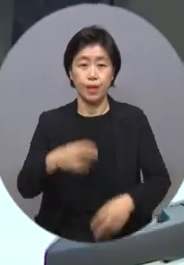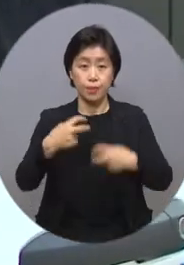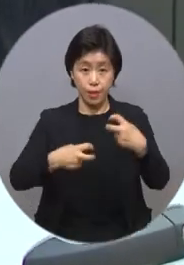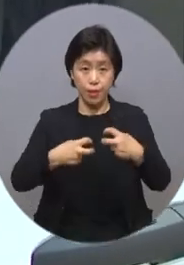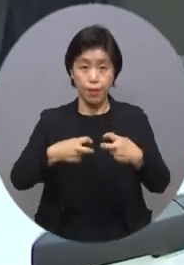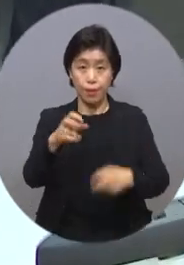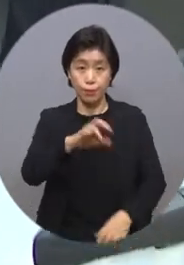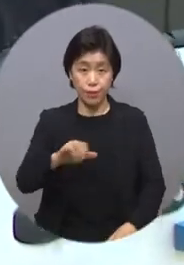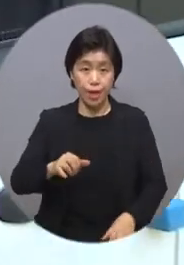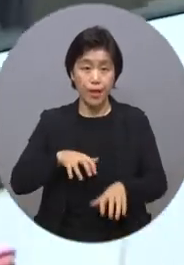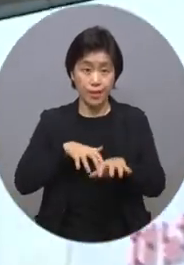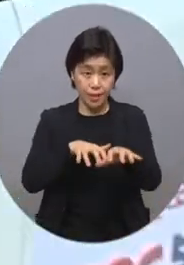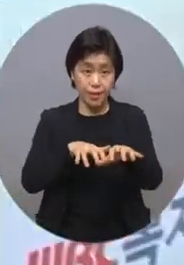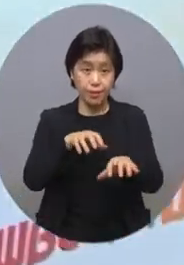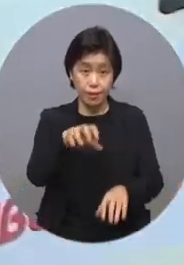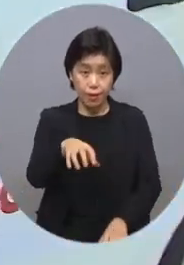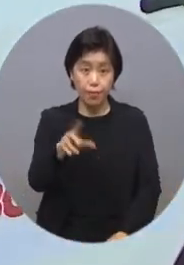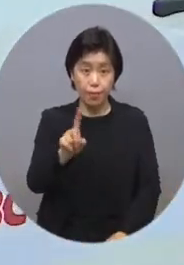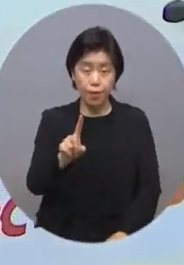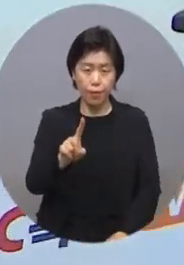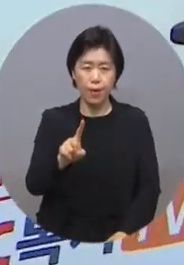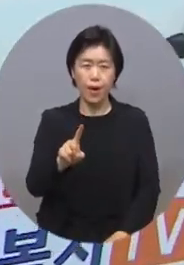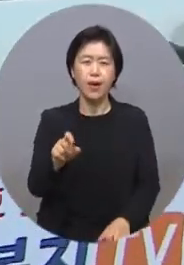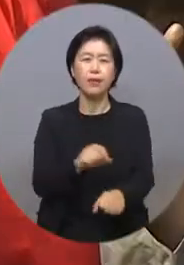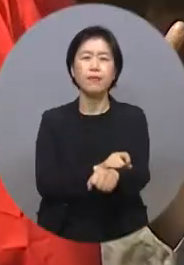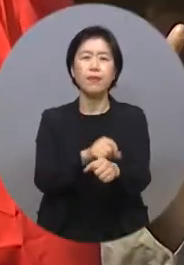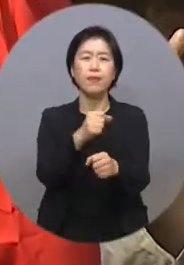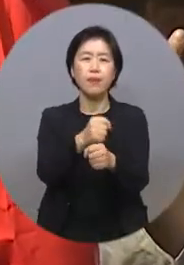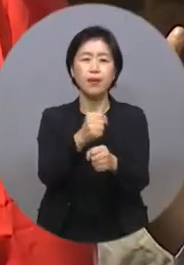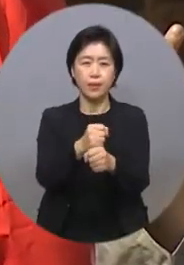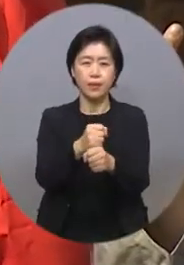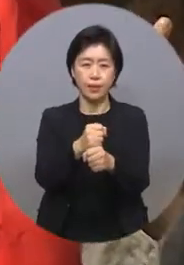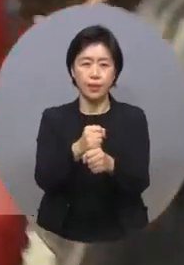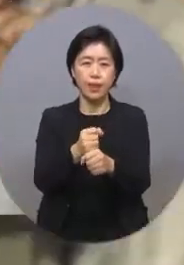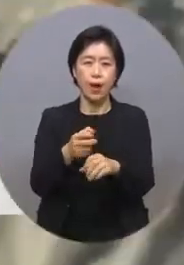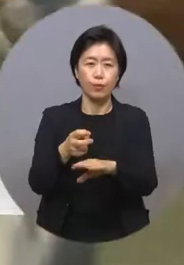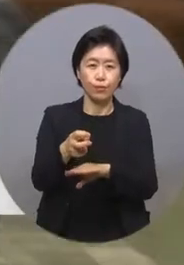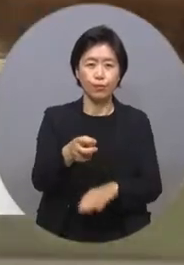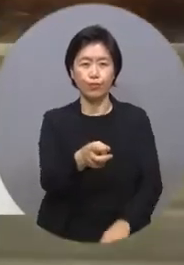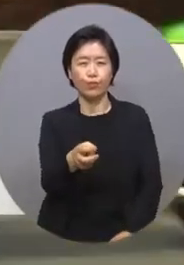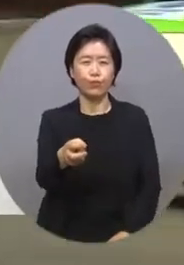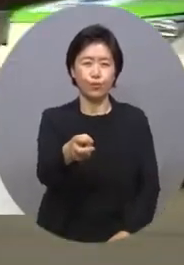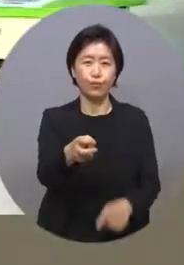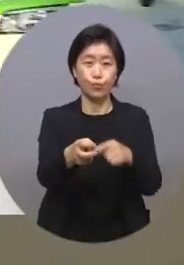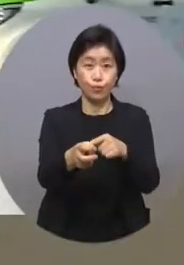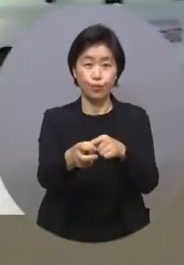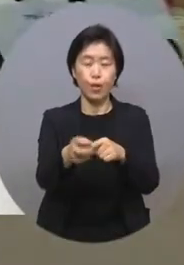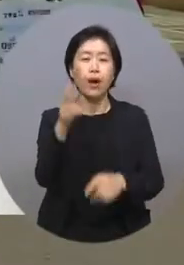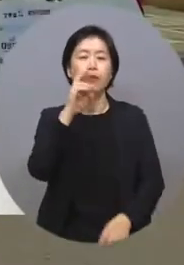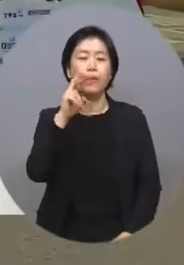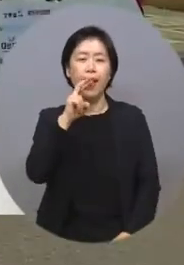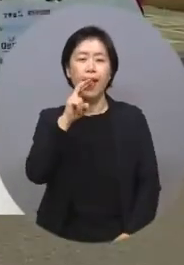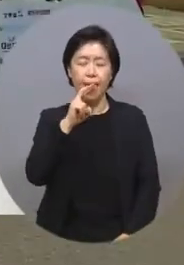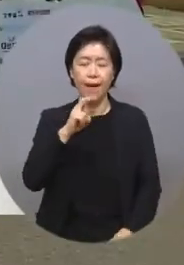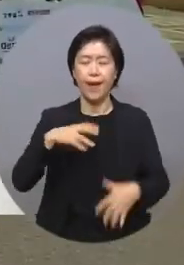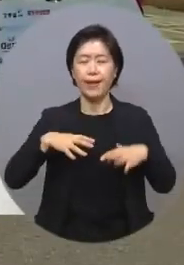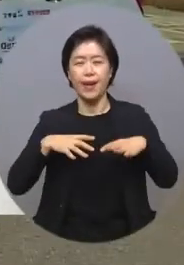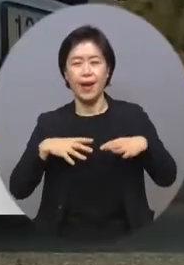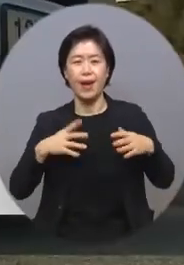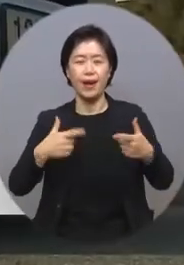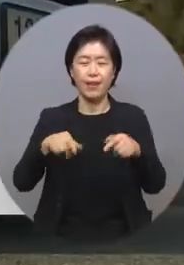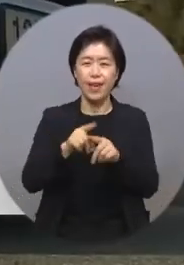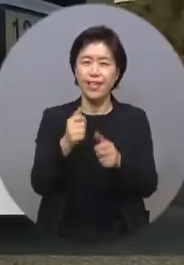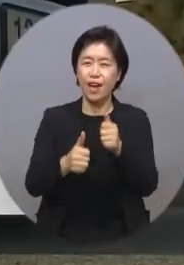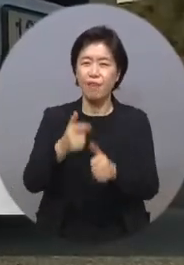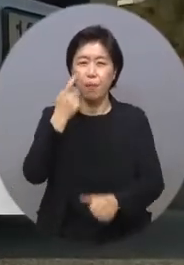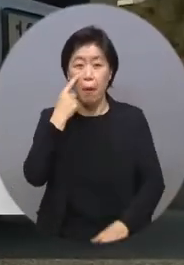등등은 특별 제작한 미디어콘텐츠 카를 타고 노래 전환 운영 방식으로 지역을 찾아가 콘텐츠를 만들고